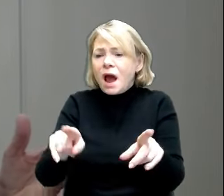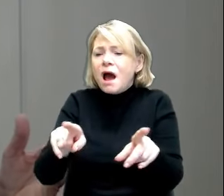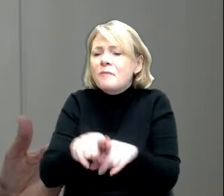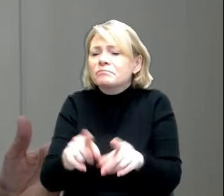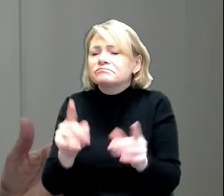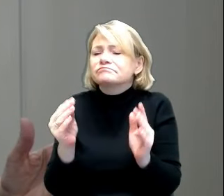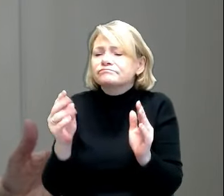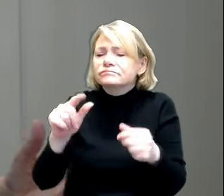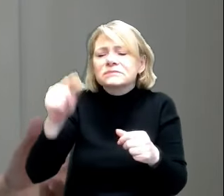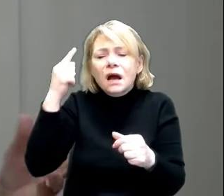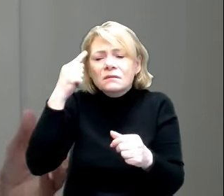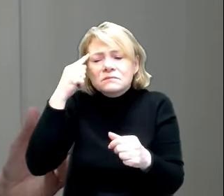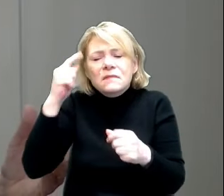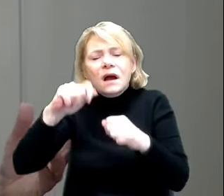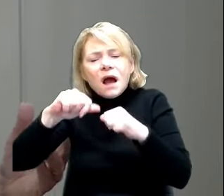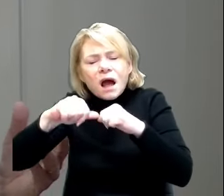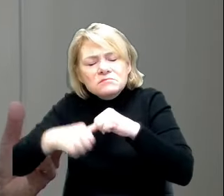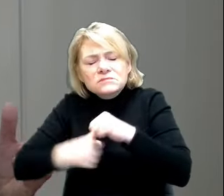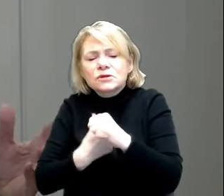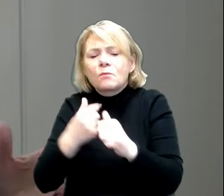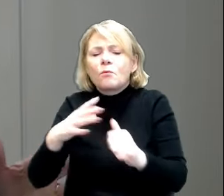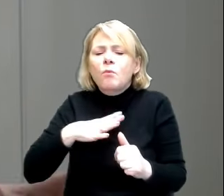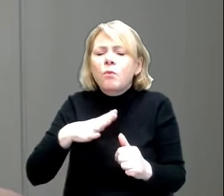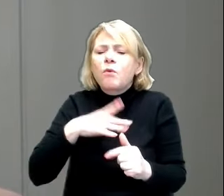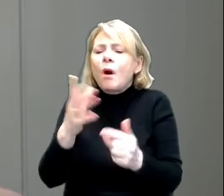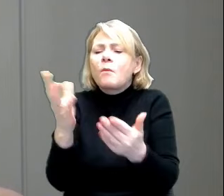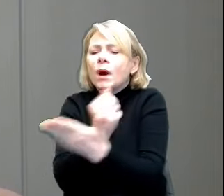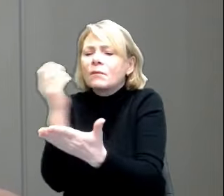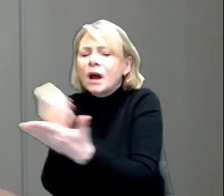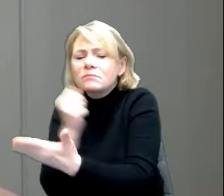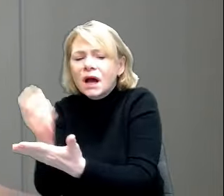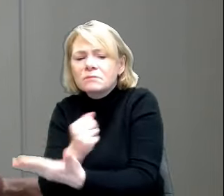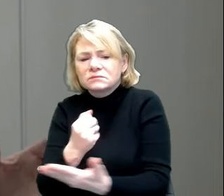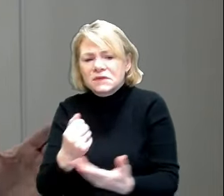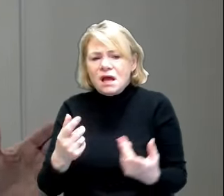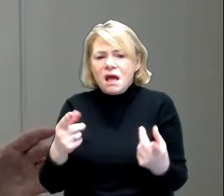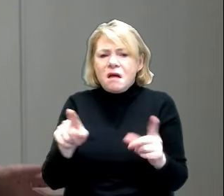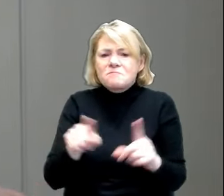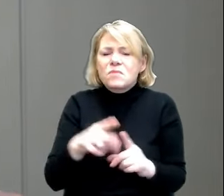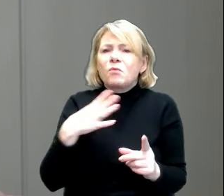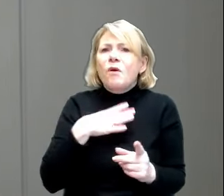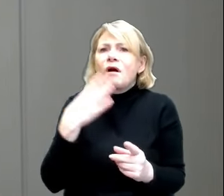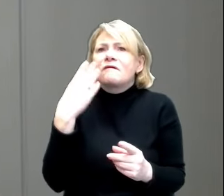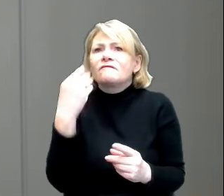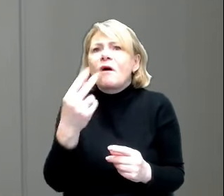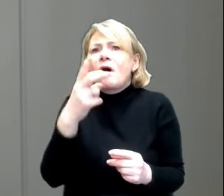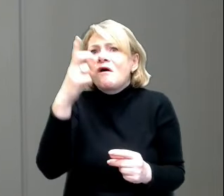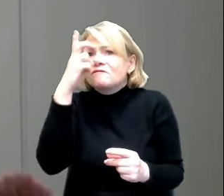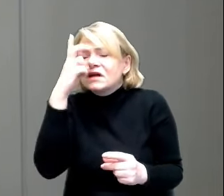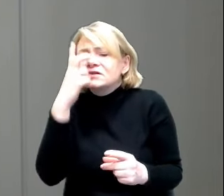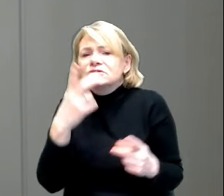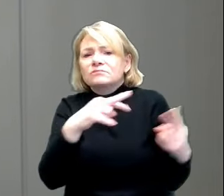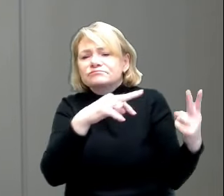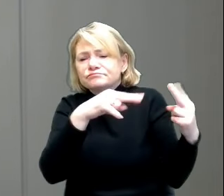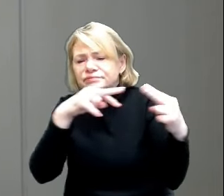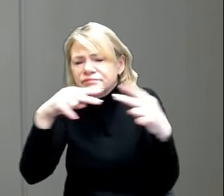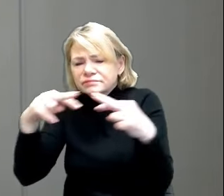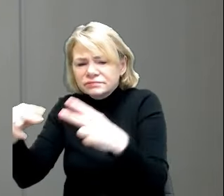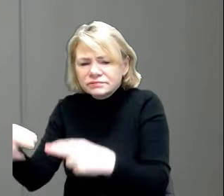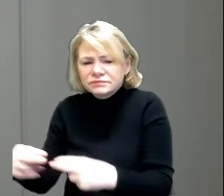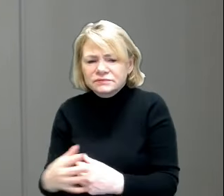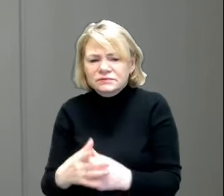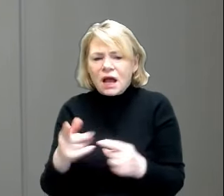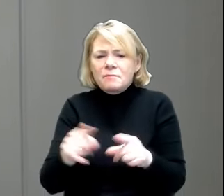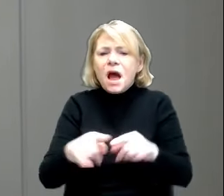siekia sakykime koks jų yra kokių vat tos penktosios valdžios nes juos vat į amži juos sakykime